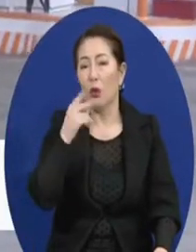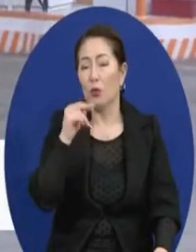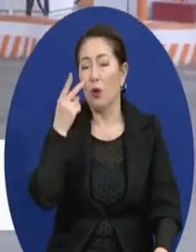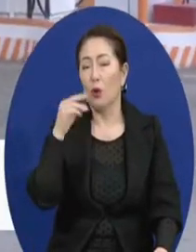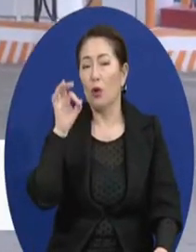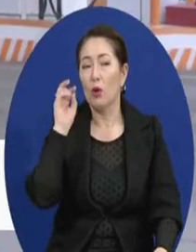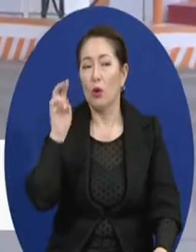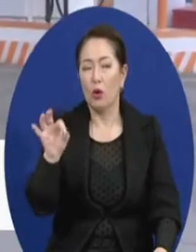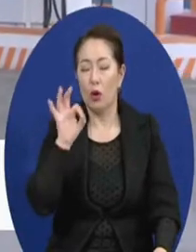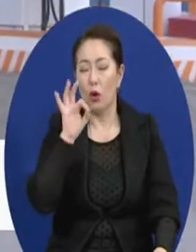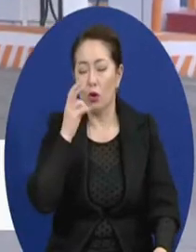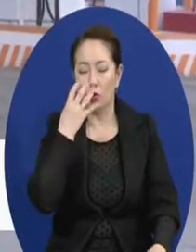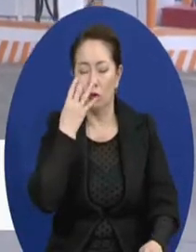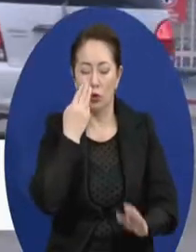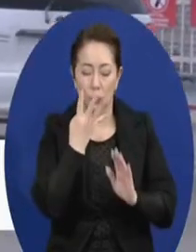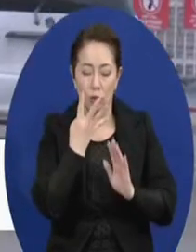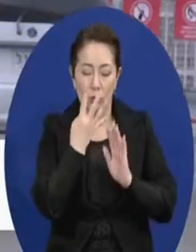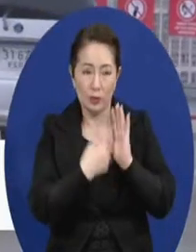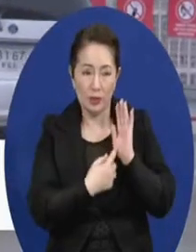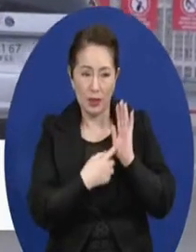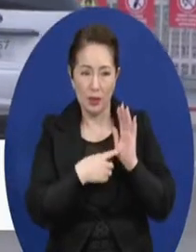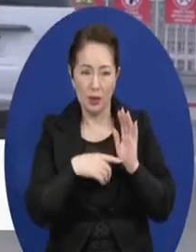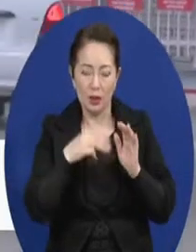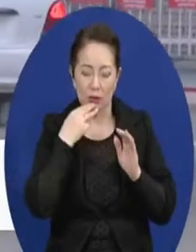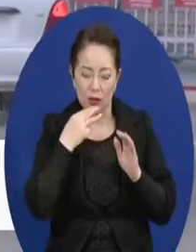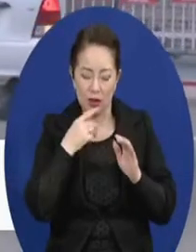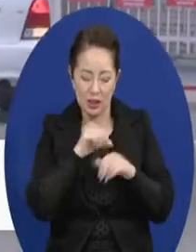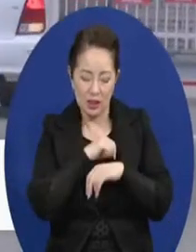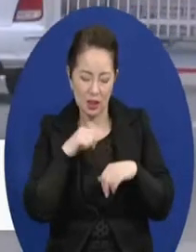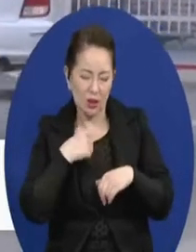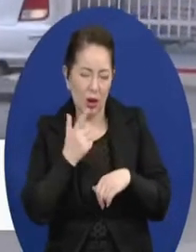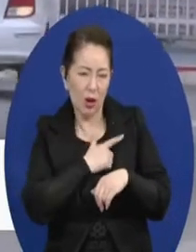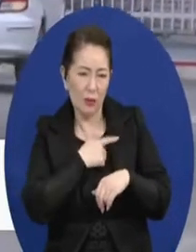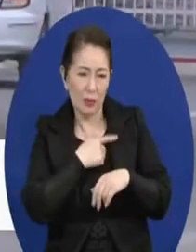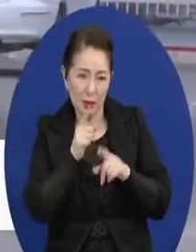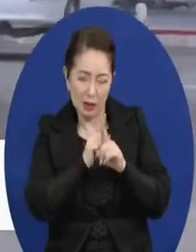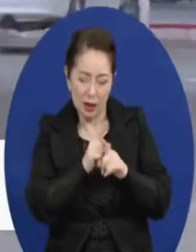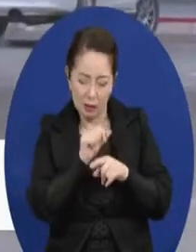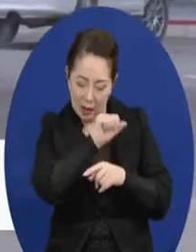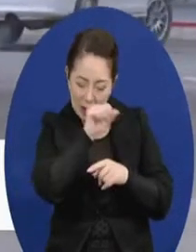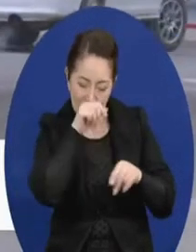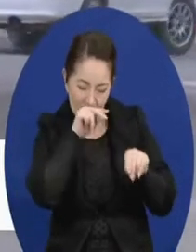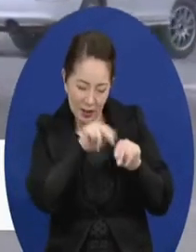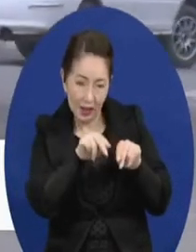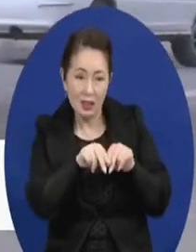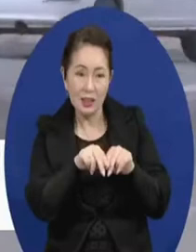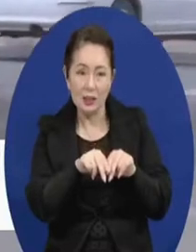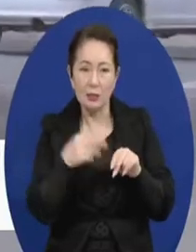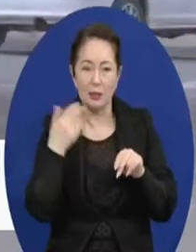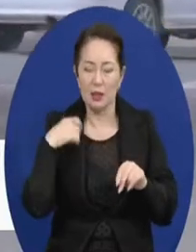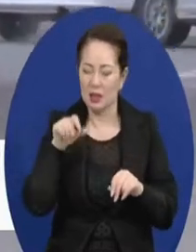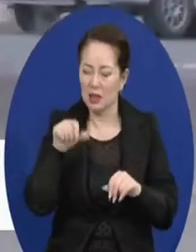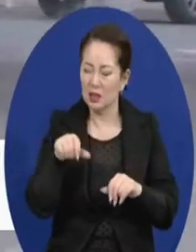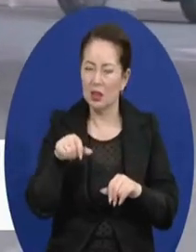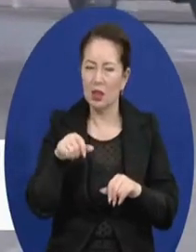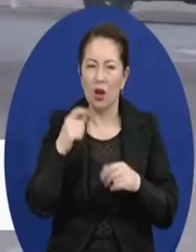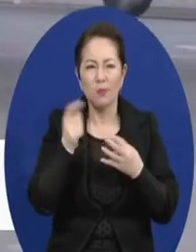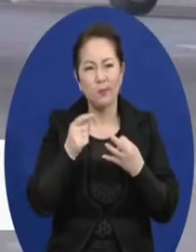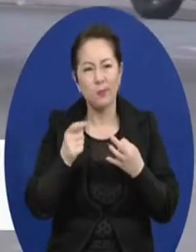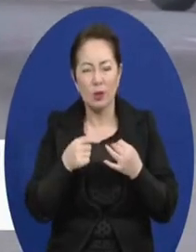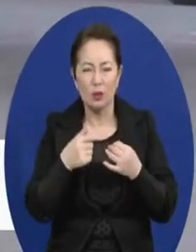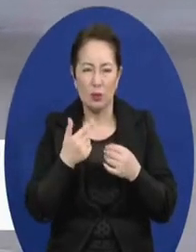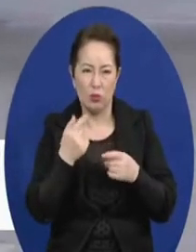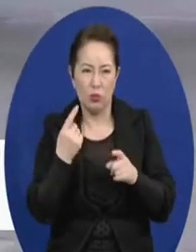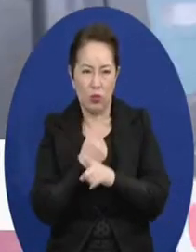2020 оны 4-р сард шудраг өрсөлдөөн хэрэглэгчийн төлөө газар иргэдийн гомдлын дагуу энэ асуудлаар шалгалт хийсэн байдаг. Энэ үед хэд хэдэн